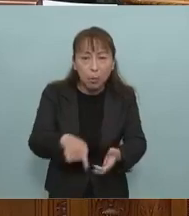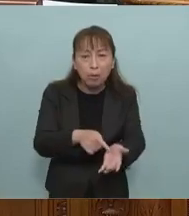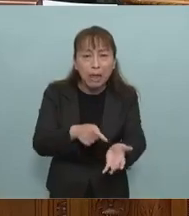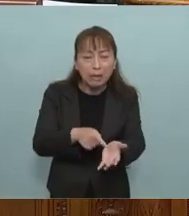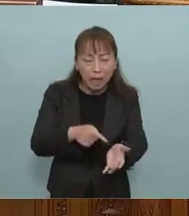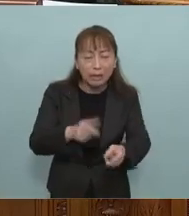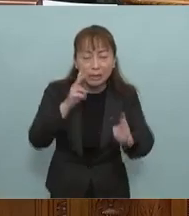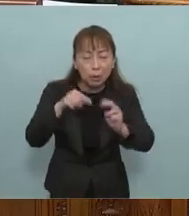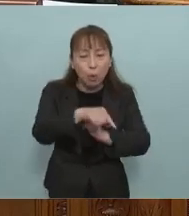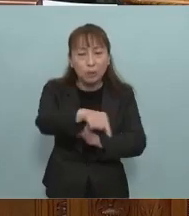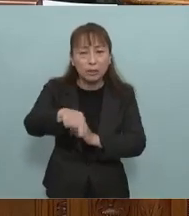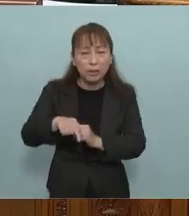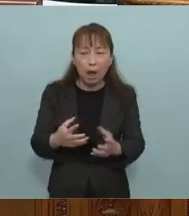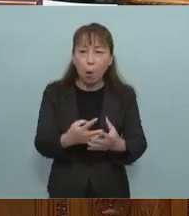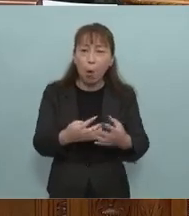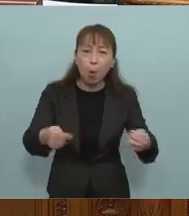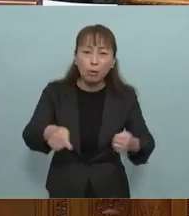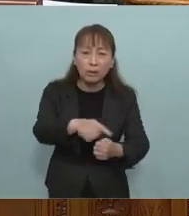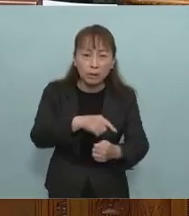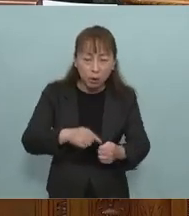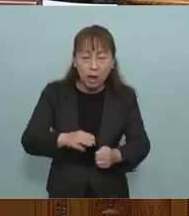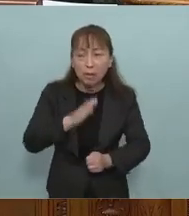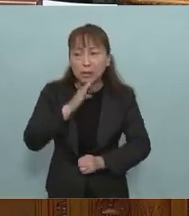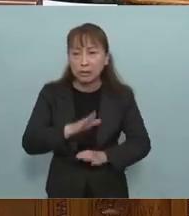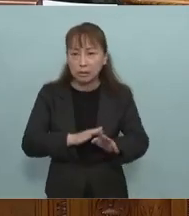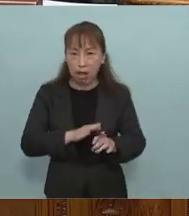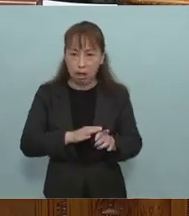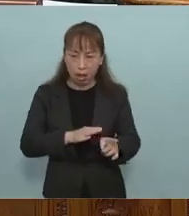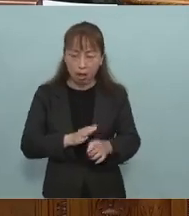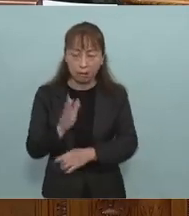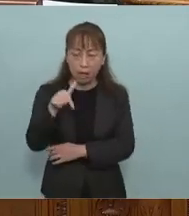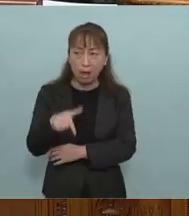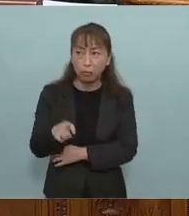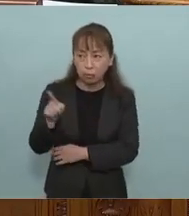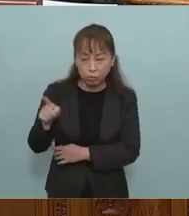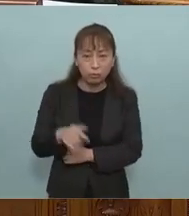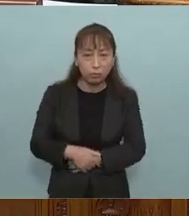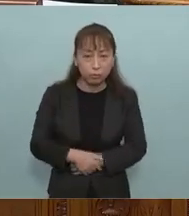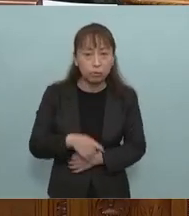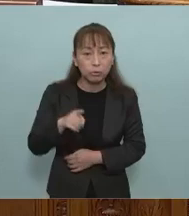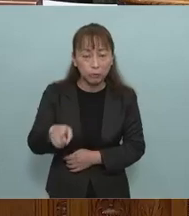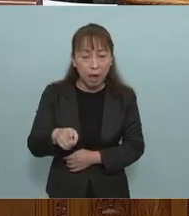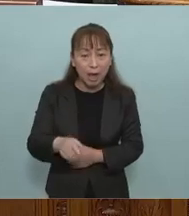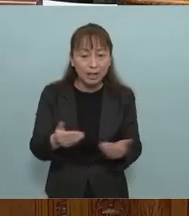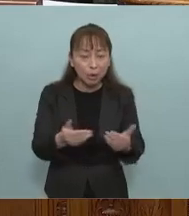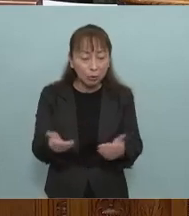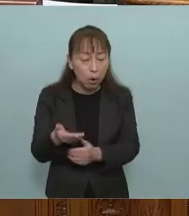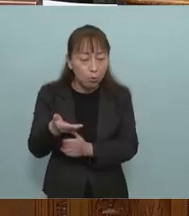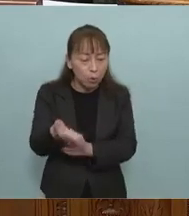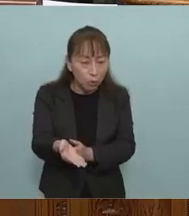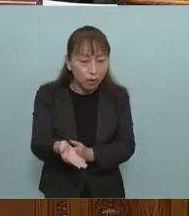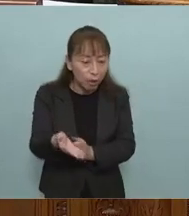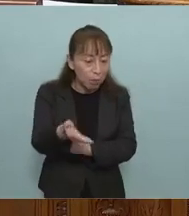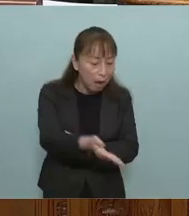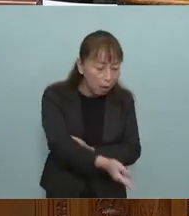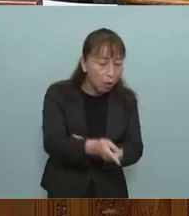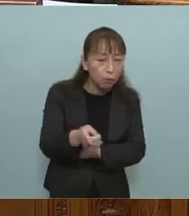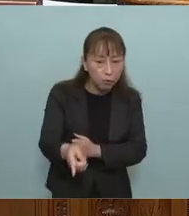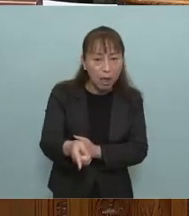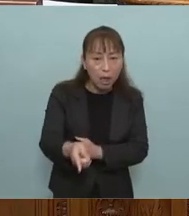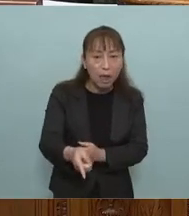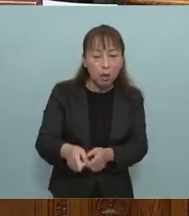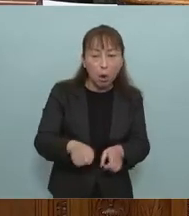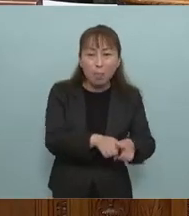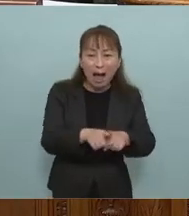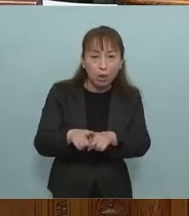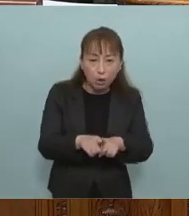者がいまだ多いのが実情です。政府は元請けと下請け企業の共存共栄を図るパート